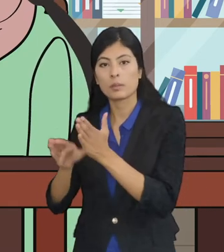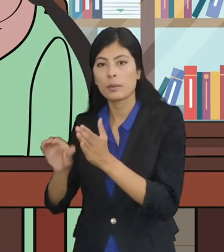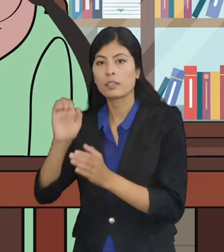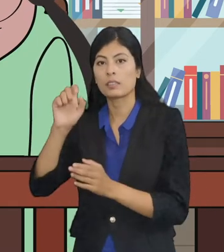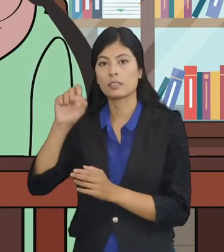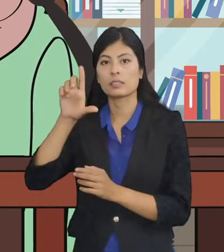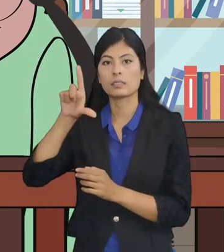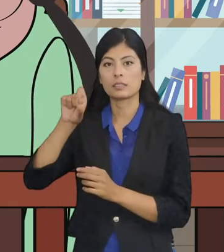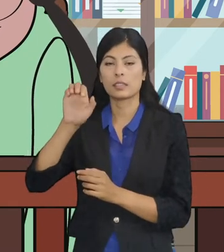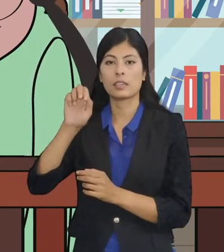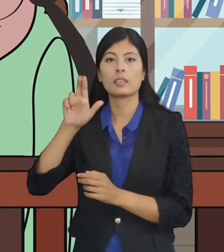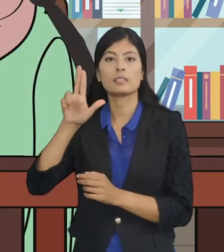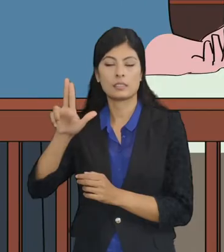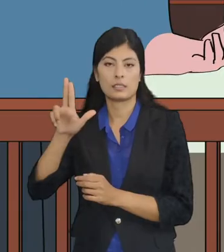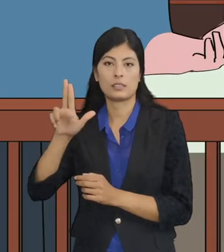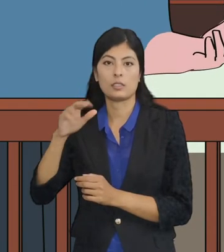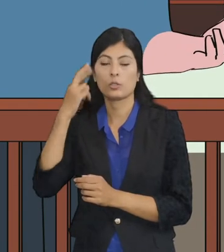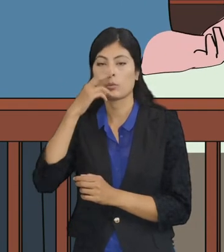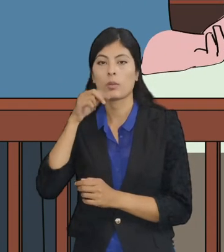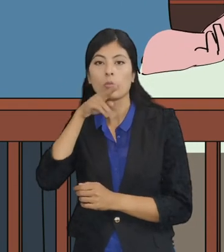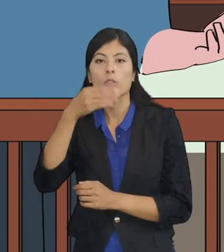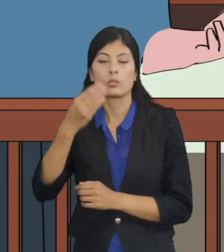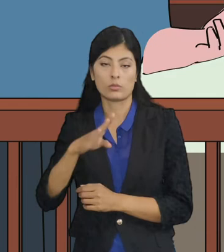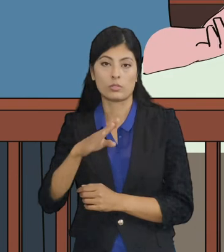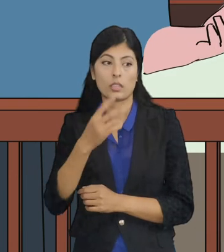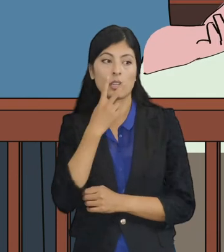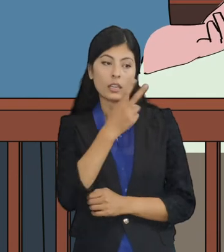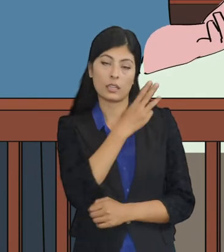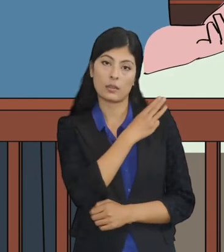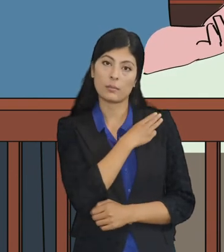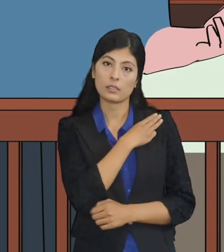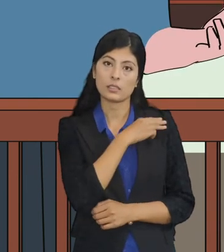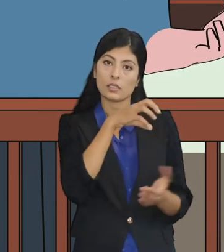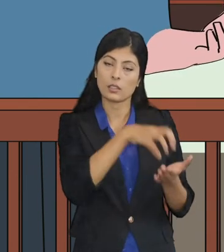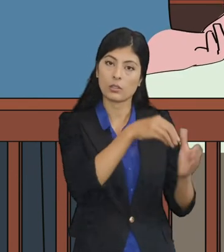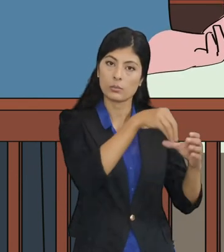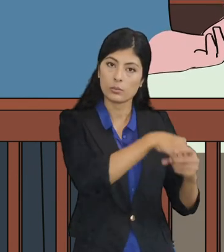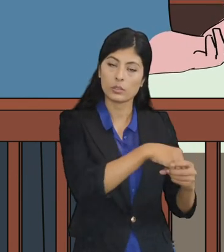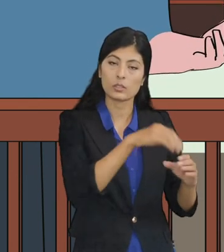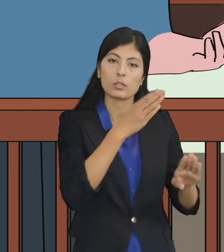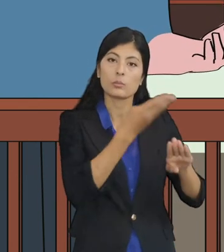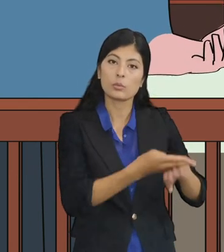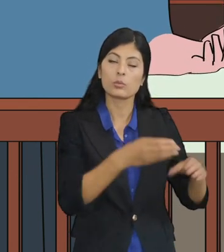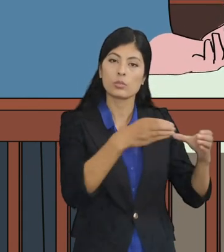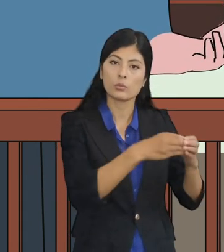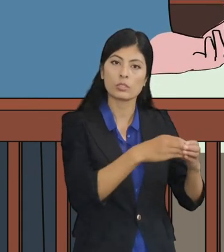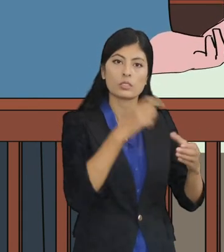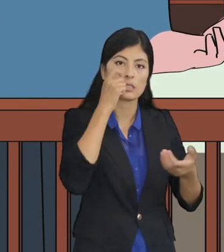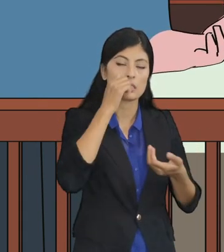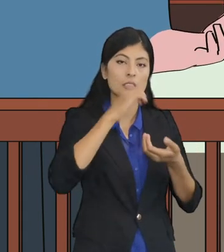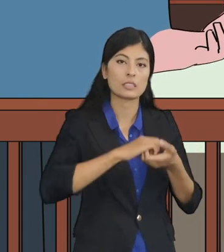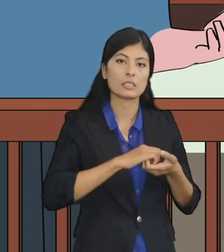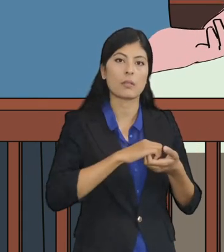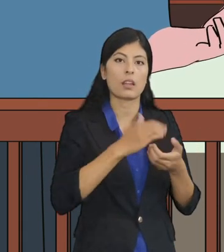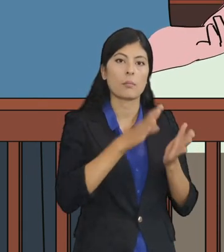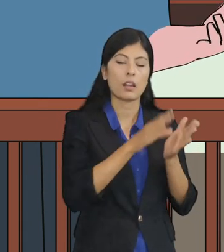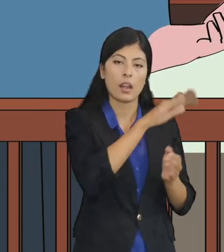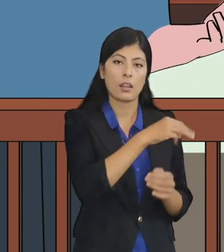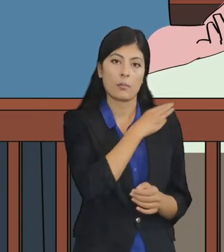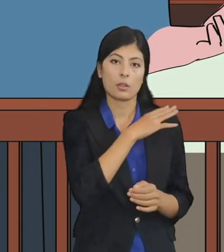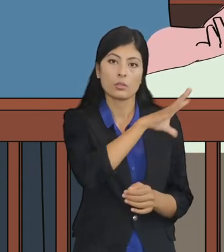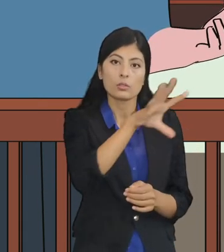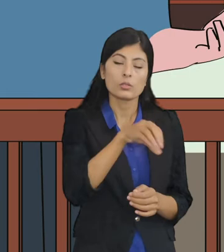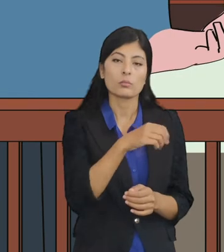हुन्छिन्। दर्शक दीर्घमा रहेका विपक्षीय नोर्बुका पक्षबाट उपस्थित व्यक्तिहरूले छिरिङलाई डर धम्की